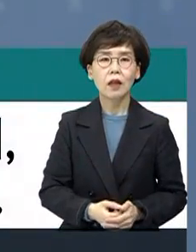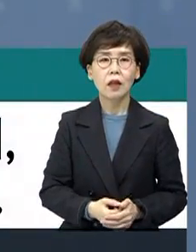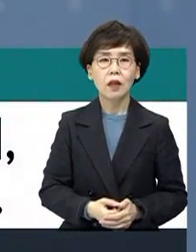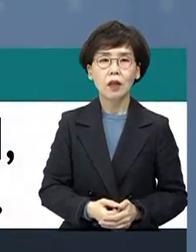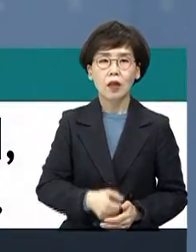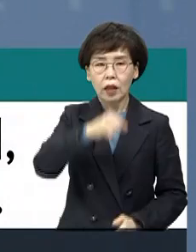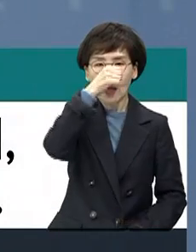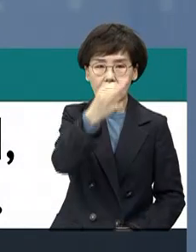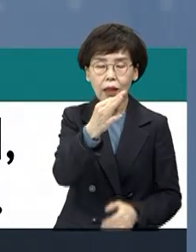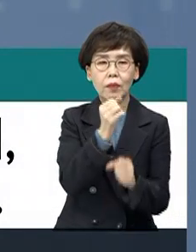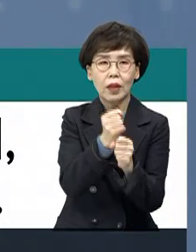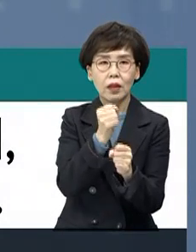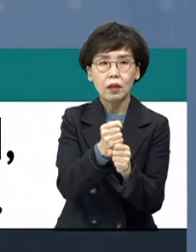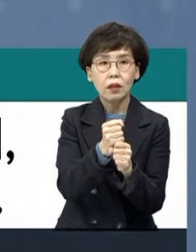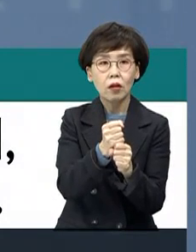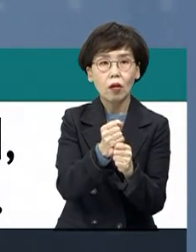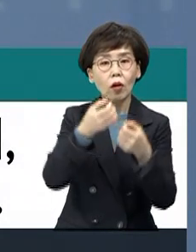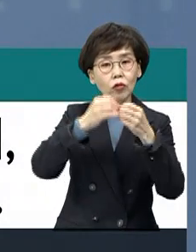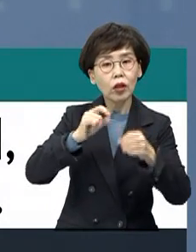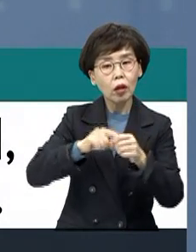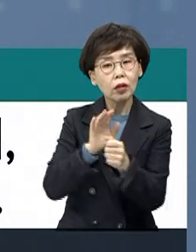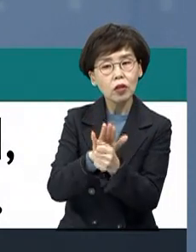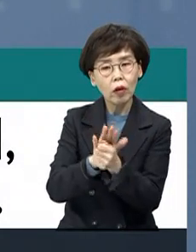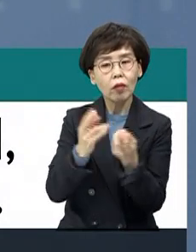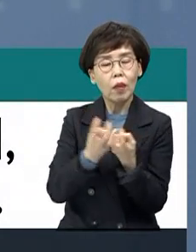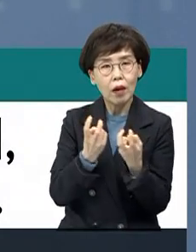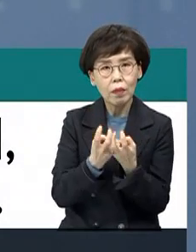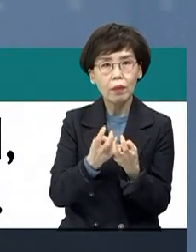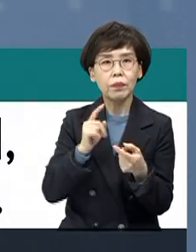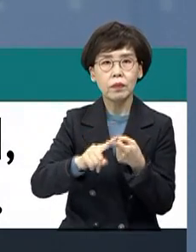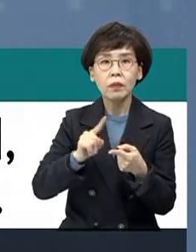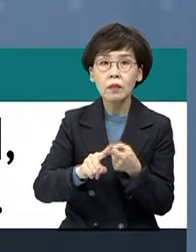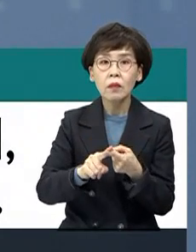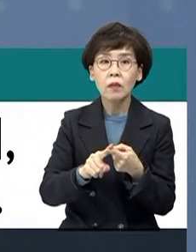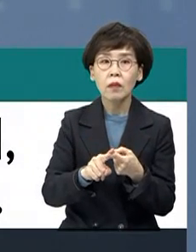재원 마련과 구체적인 지원 방안에 대해서